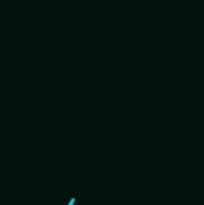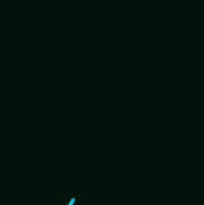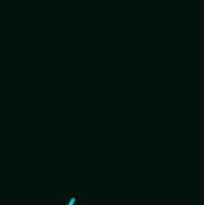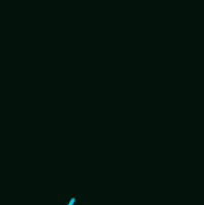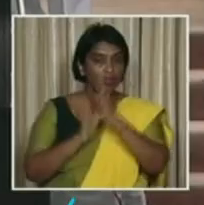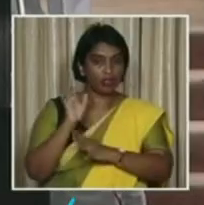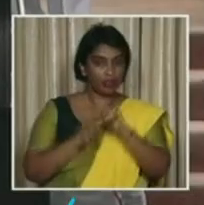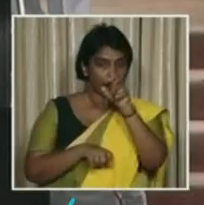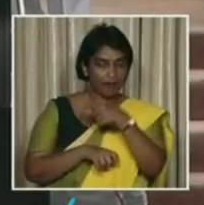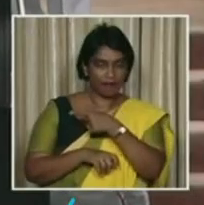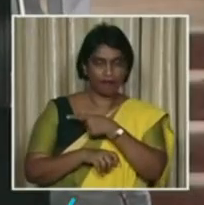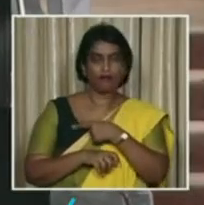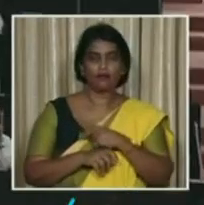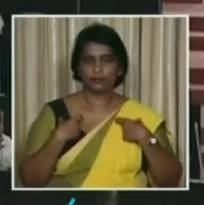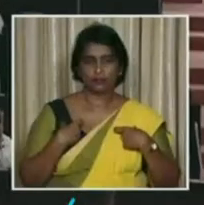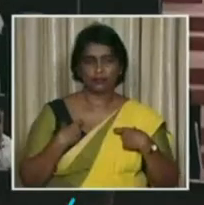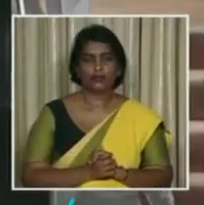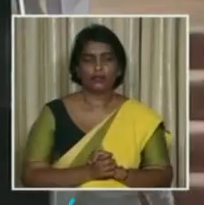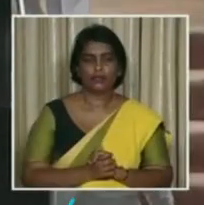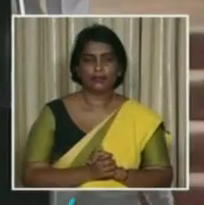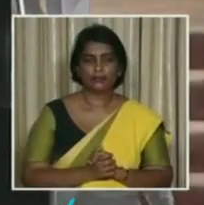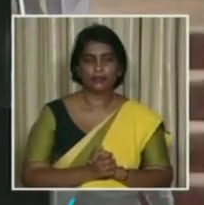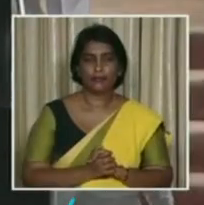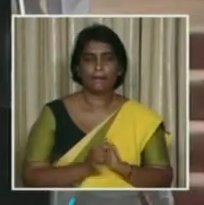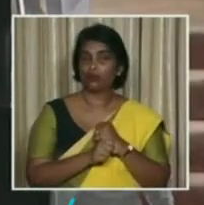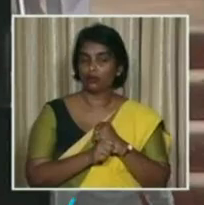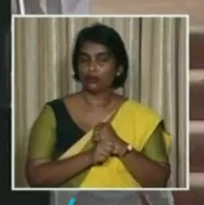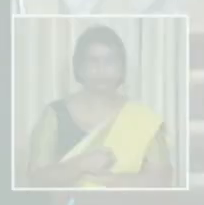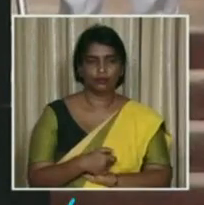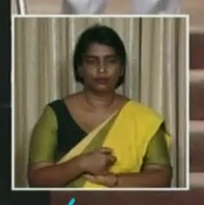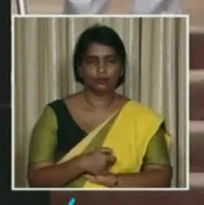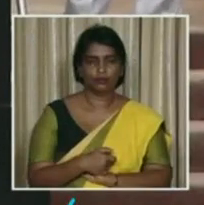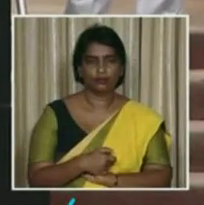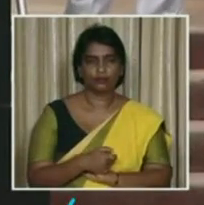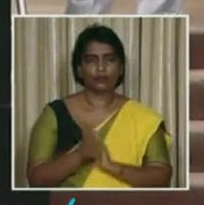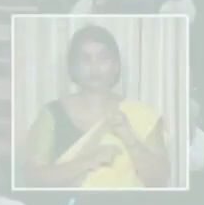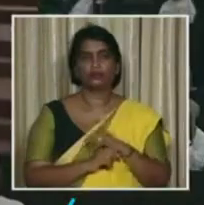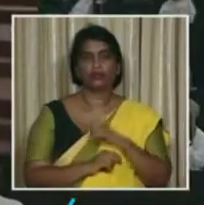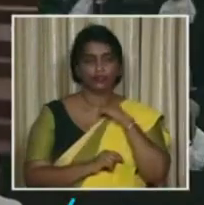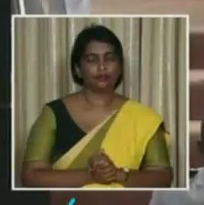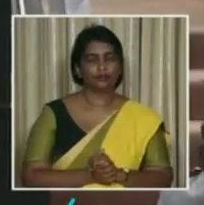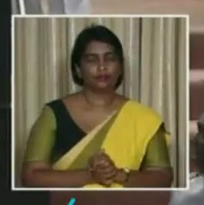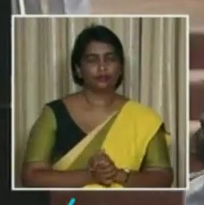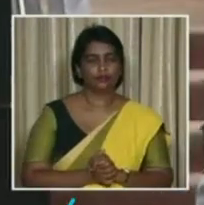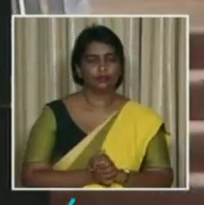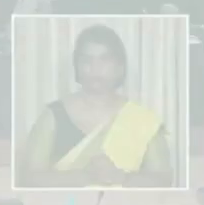ඡන්දිමීර කුඩි හරි මහින්ද රාජපක්ෂ මැතිතුමා නෝ බඳුල ගුණවදින විරුද්ධයි නන්දසේන මන්ත්‍රීතුමා විරුද්ධයි